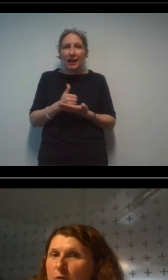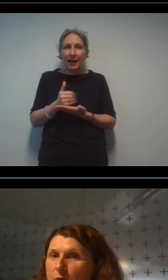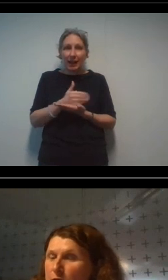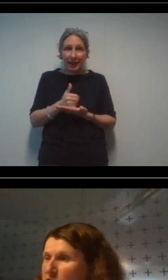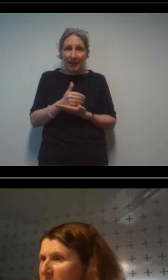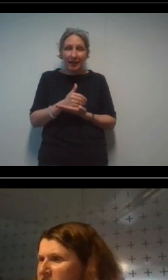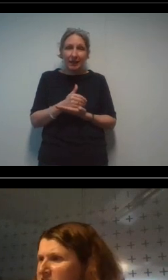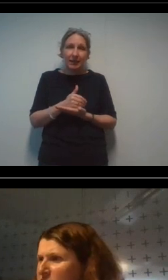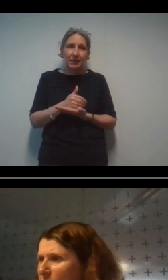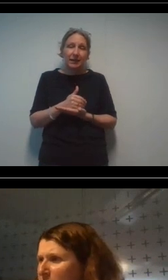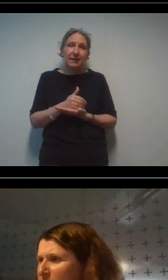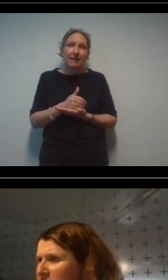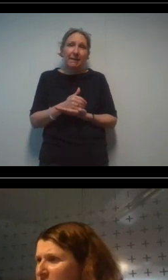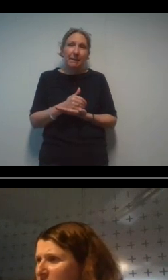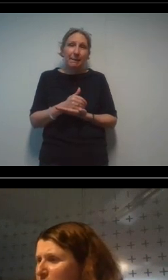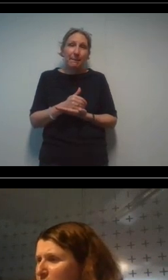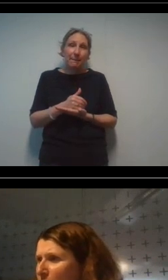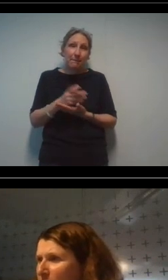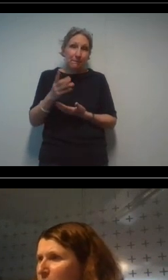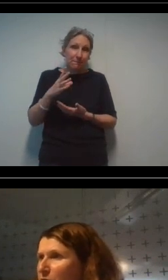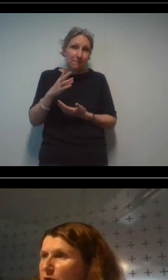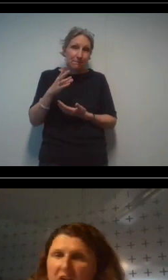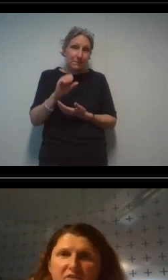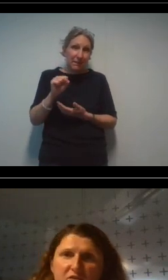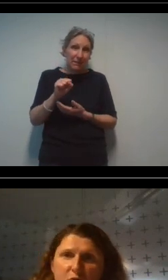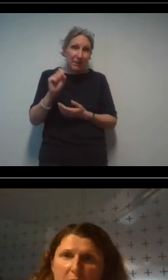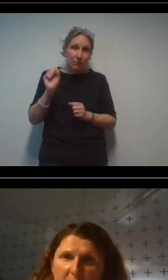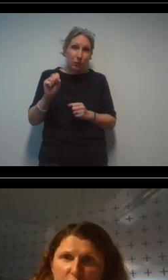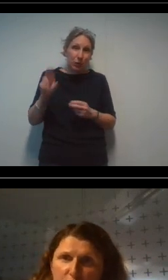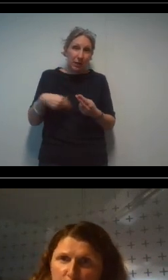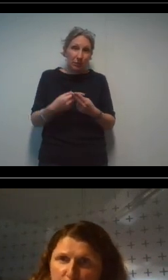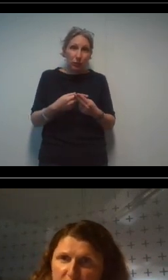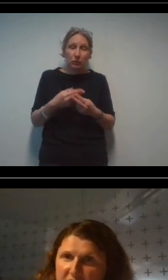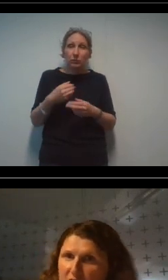là, je ne sais pas si tu as la main, Sarvan, pour répondre dans le chat. Si